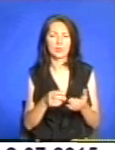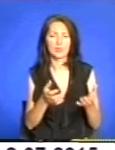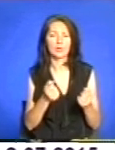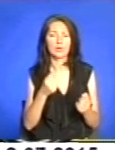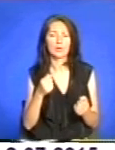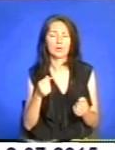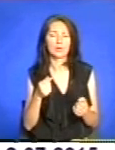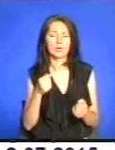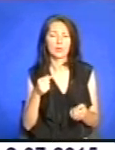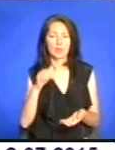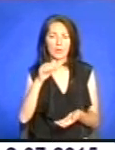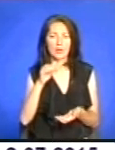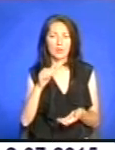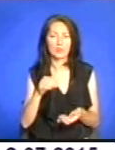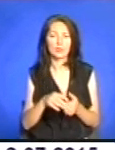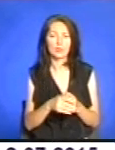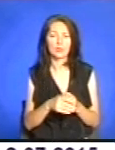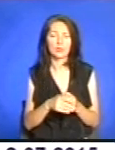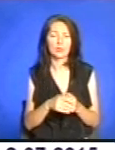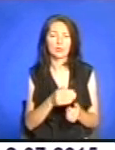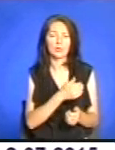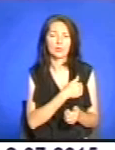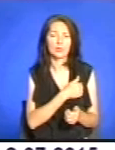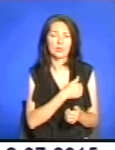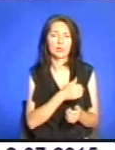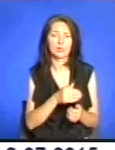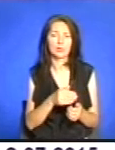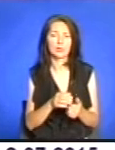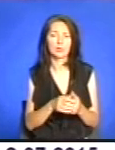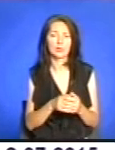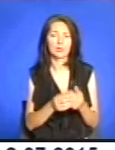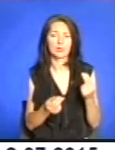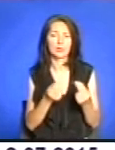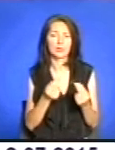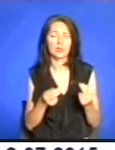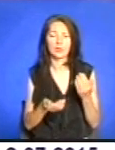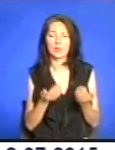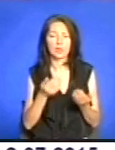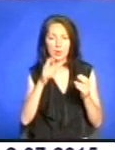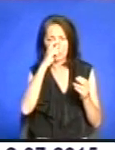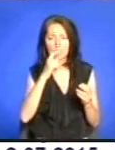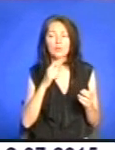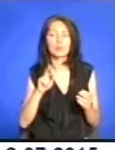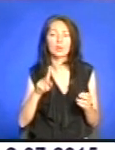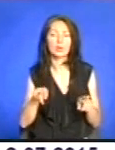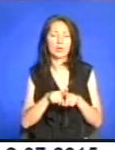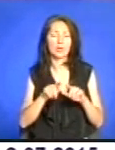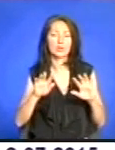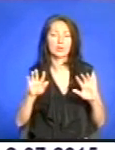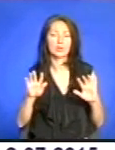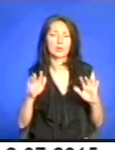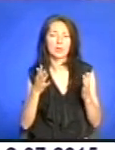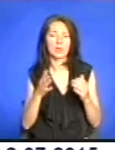фляжку і хотів шукати, я навіть не зрозумів, що таке станеться. Я на маму